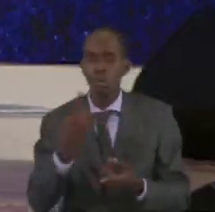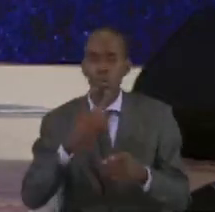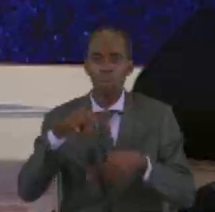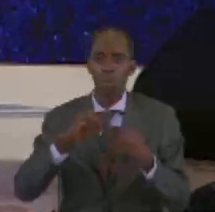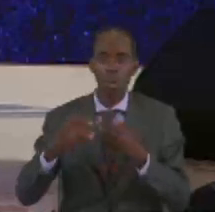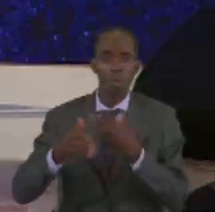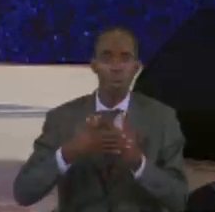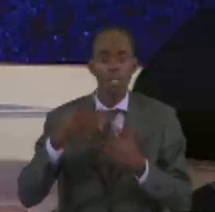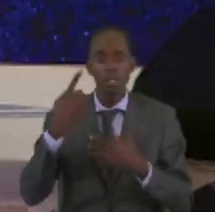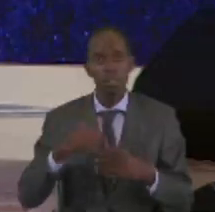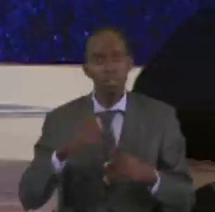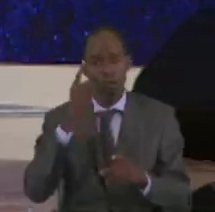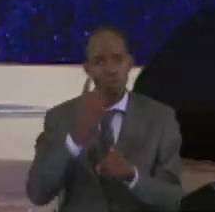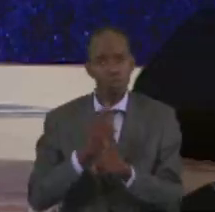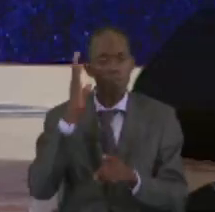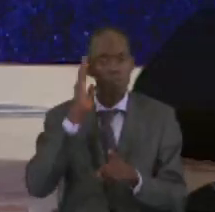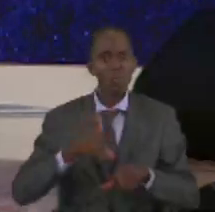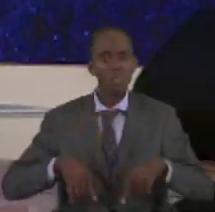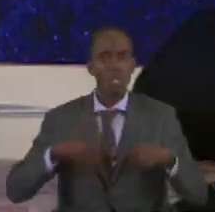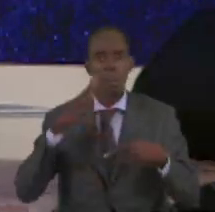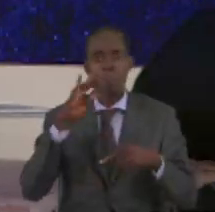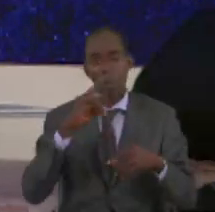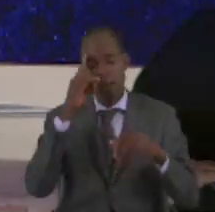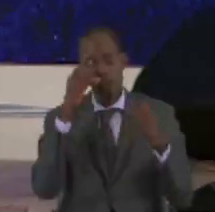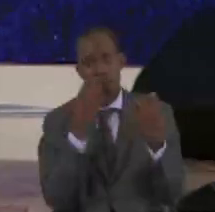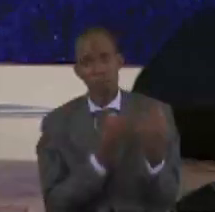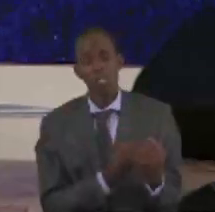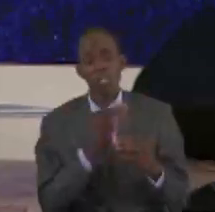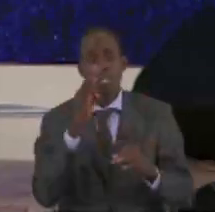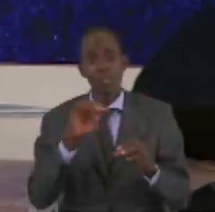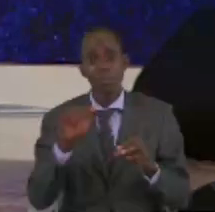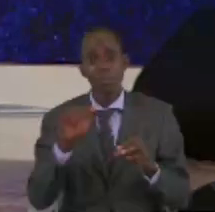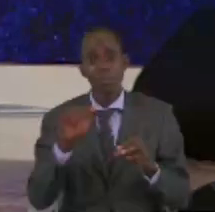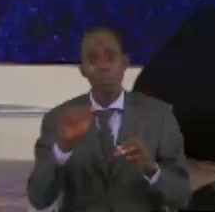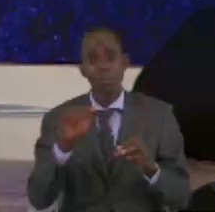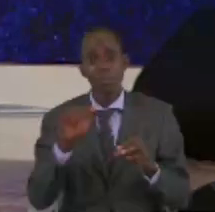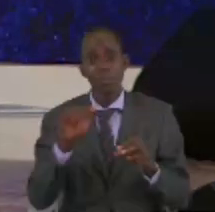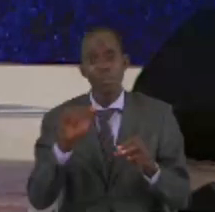gens qui nous ont précédés, qui n'avaient pas